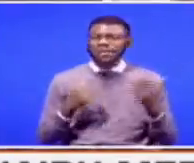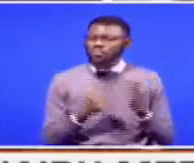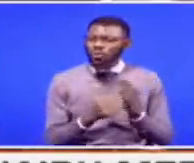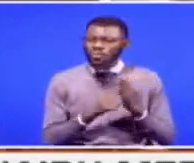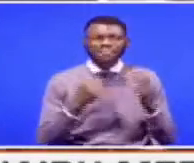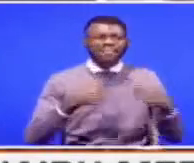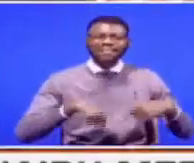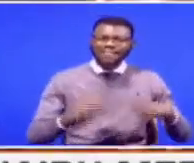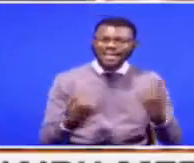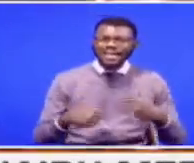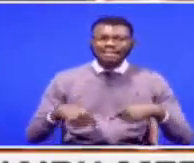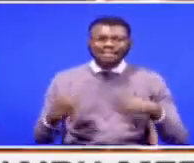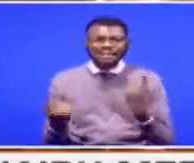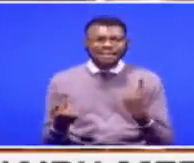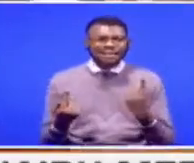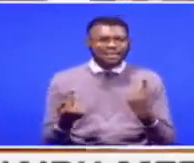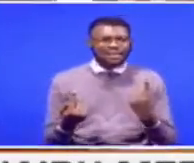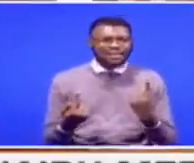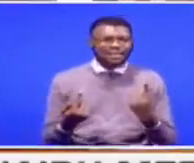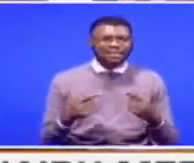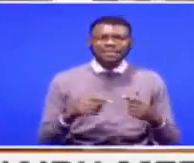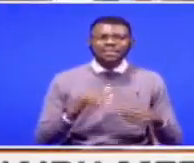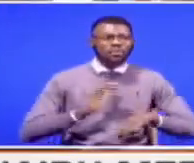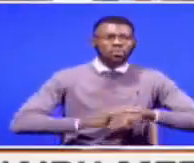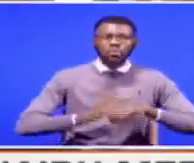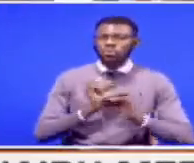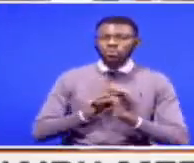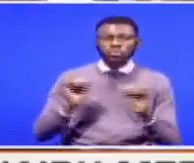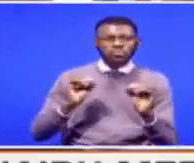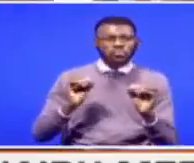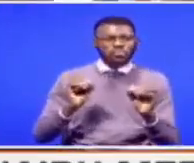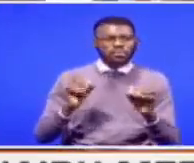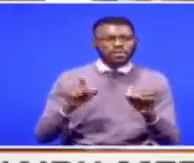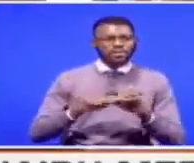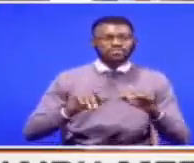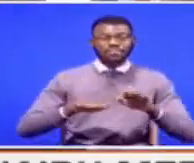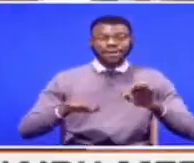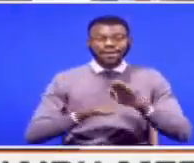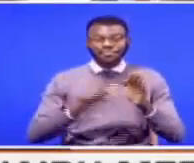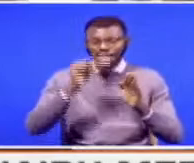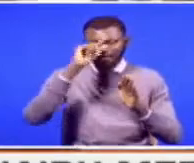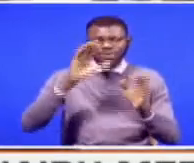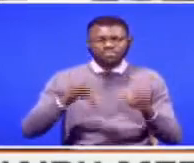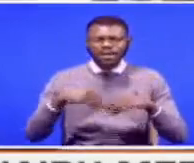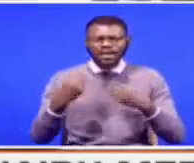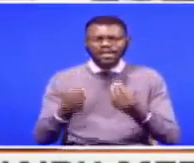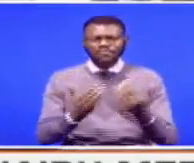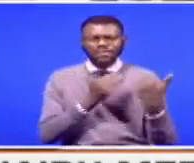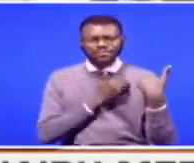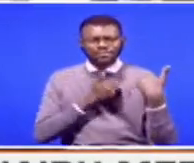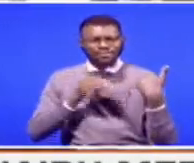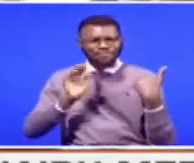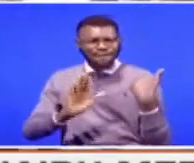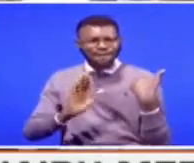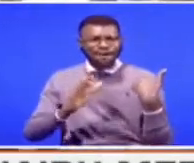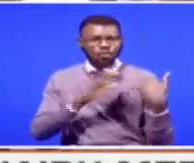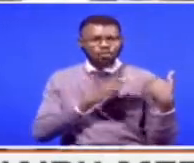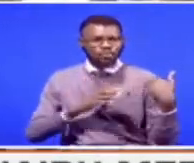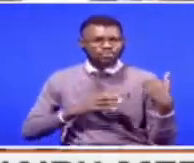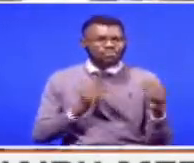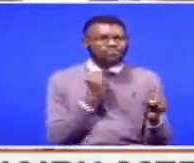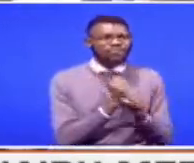Meru ni ya panga na mawe. Pia deputy governors wakue na majukumu, wakue na department ambayo nasimamia. Si akue tu